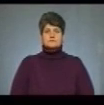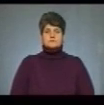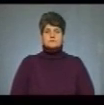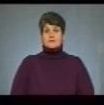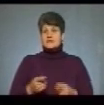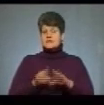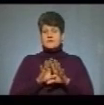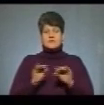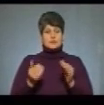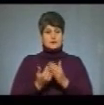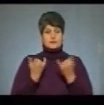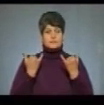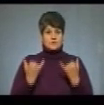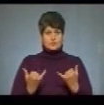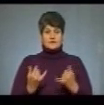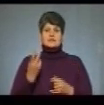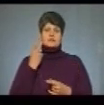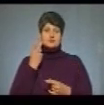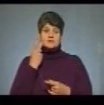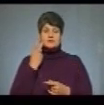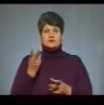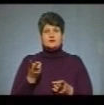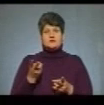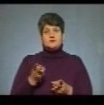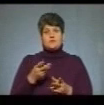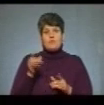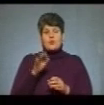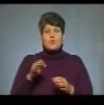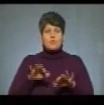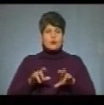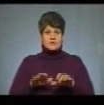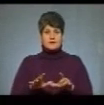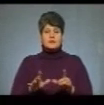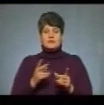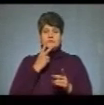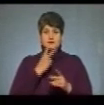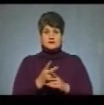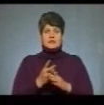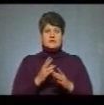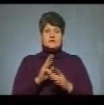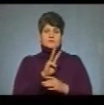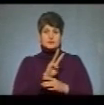Це всі новини на цю пору. Аби завжди залишатися у курсі подій, долучайтеся до нашої сторінки у Facebook